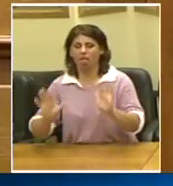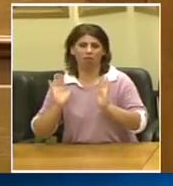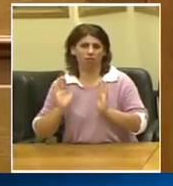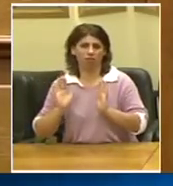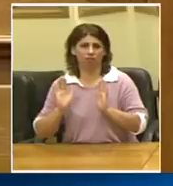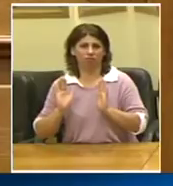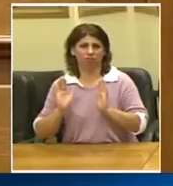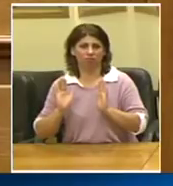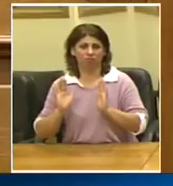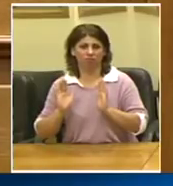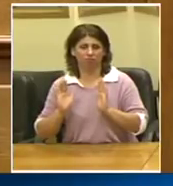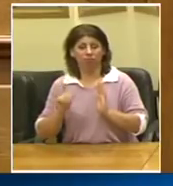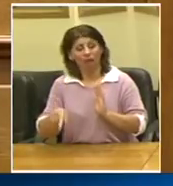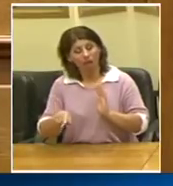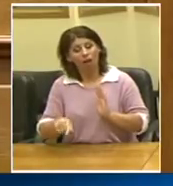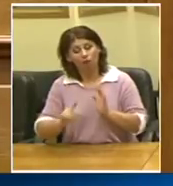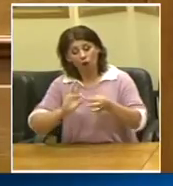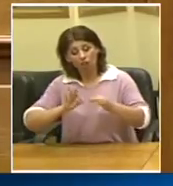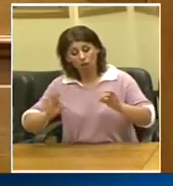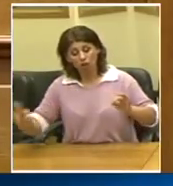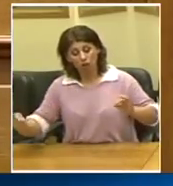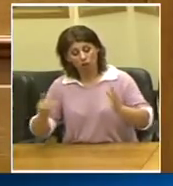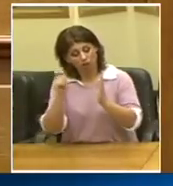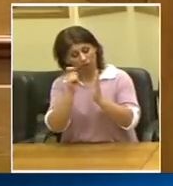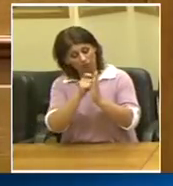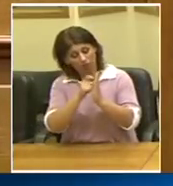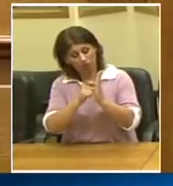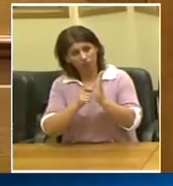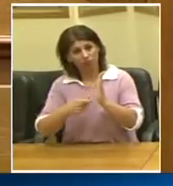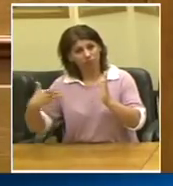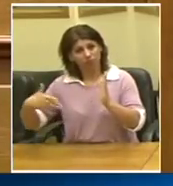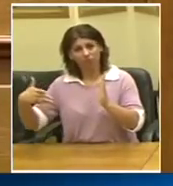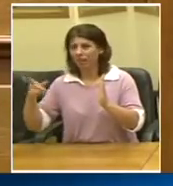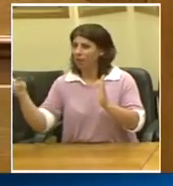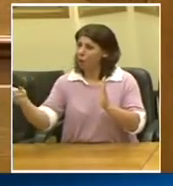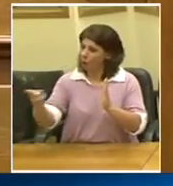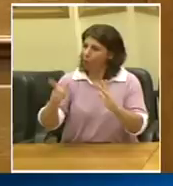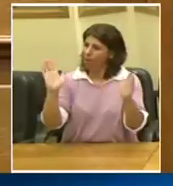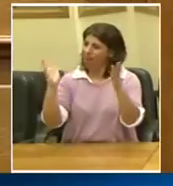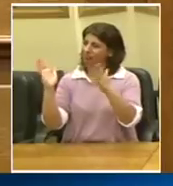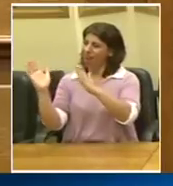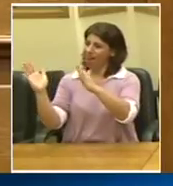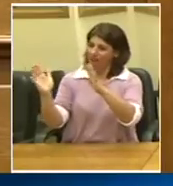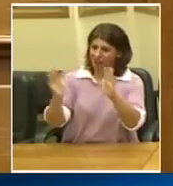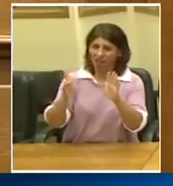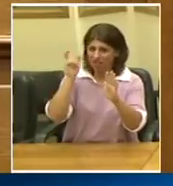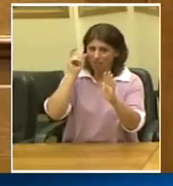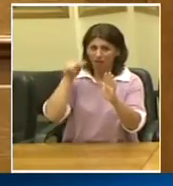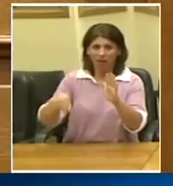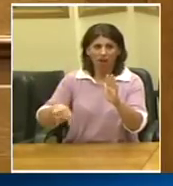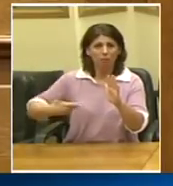ιστορική αποτίμηση του Κωνσταντίνου Μητσοτάκη για τον κύριο Σαμαρά που χειροκροτούσατε όλοι μαζί πριν από λίγη ώρα